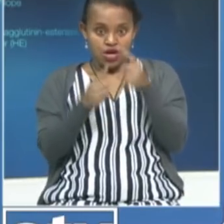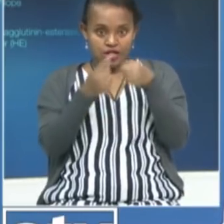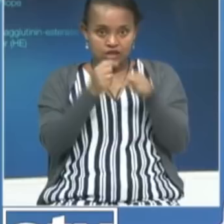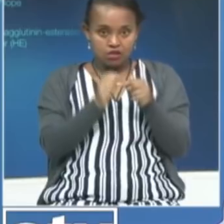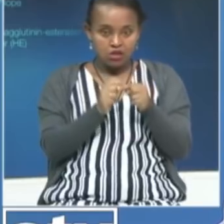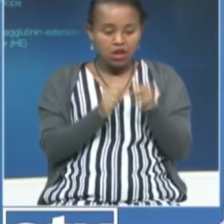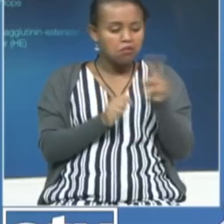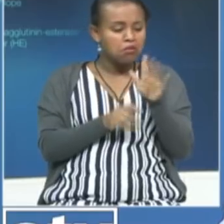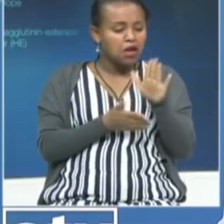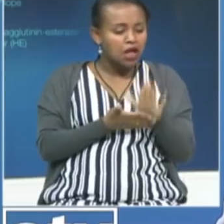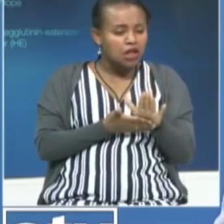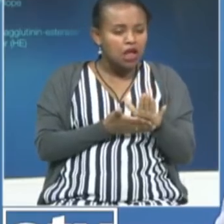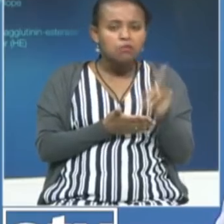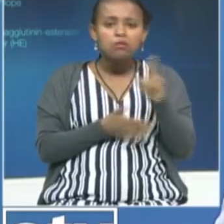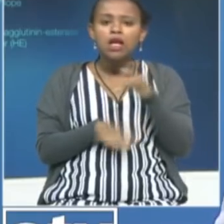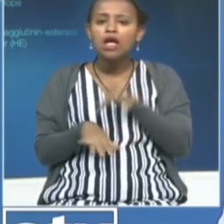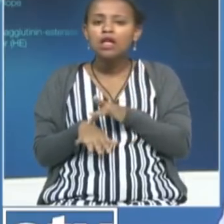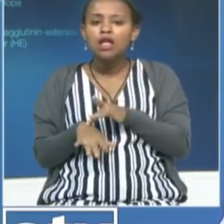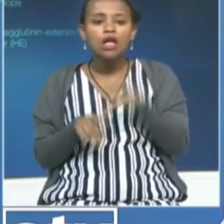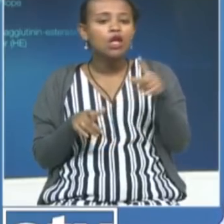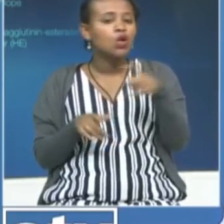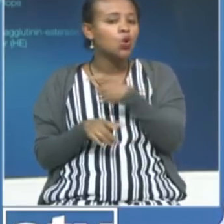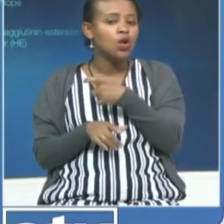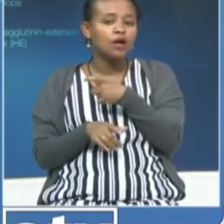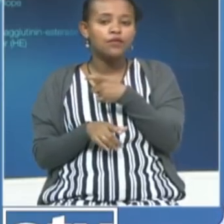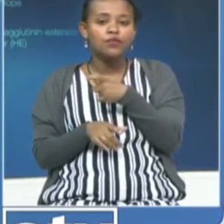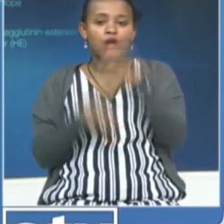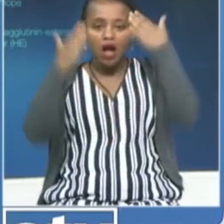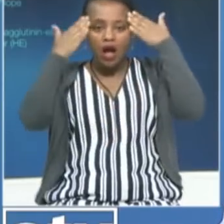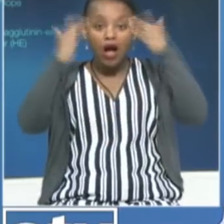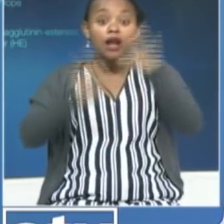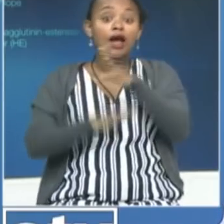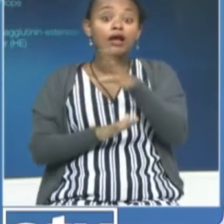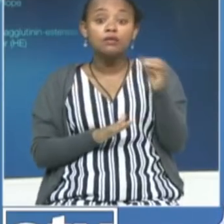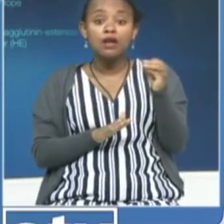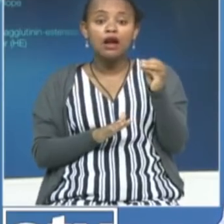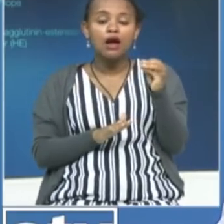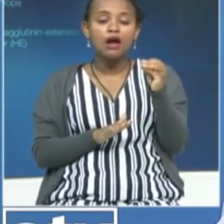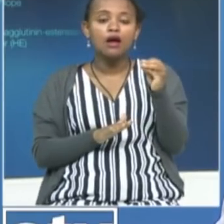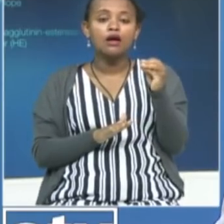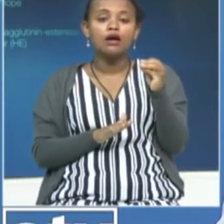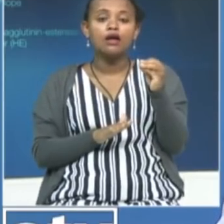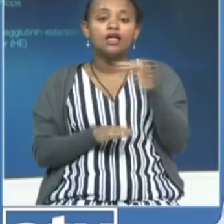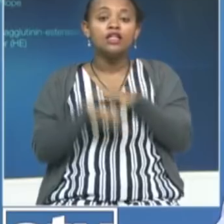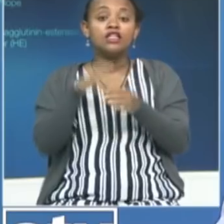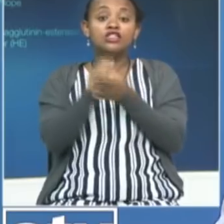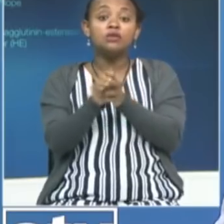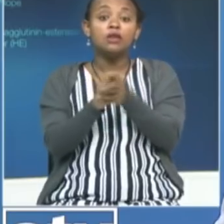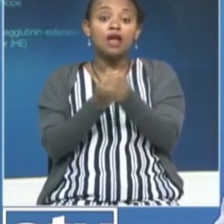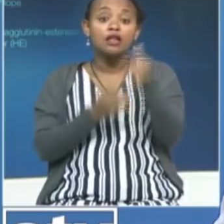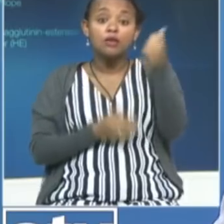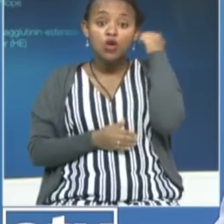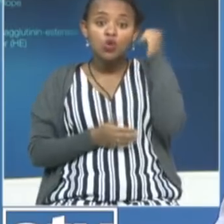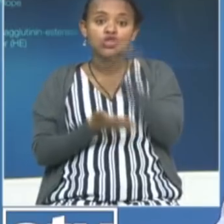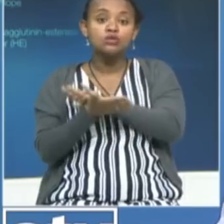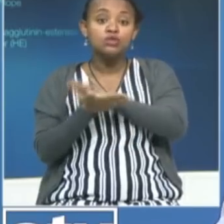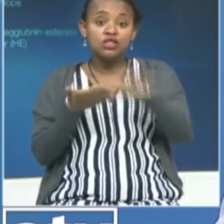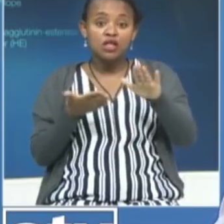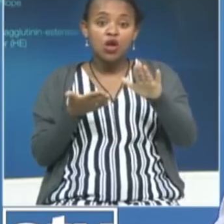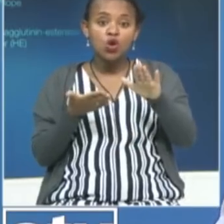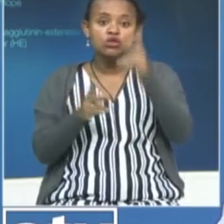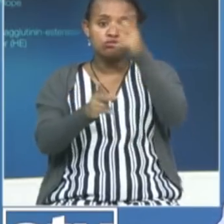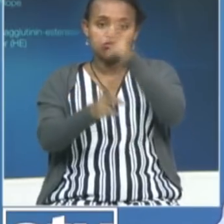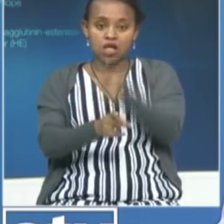ምን ረግጠን፣ ምን ላይ ነክተን፣ ምን ነክቶን እንደሆነ አናቅምና እጅ መታጠብ ሌሎችንም